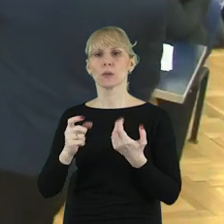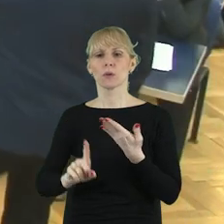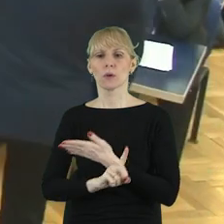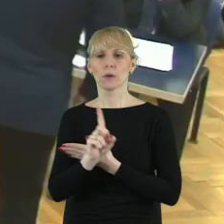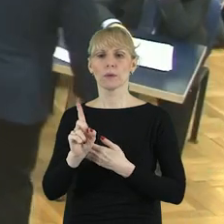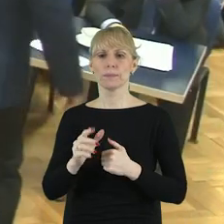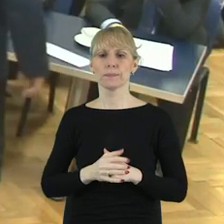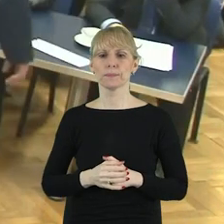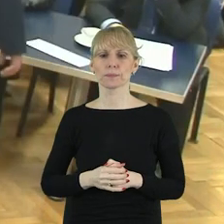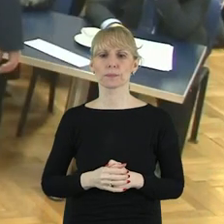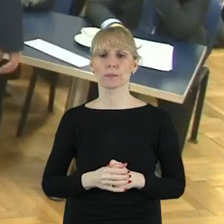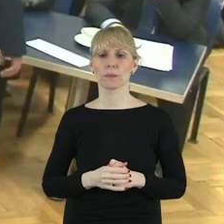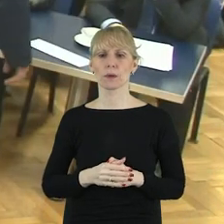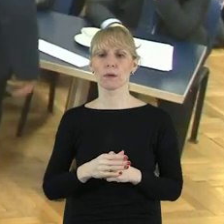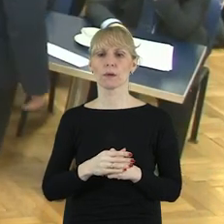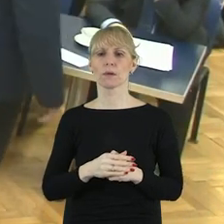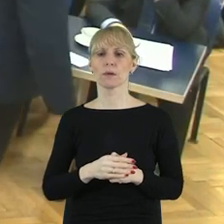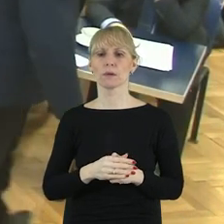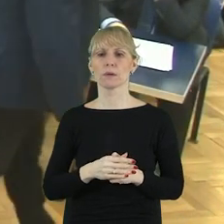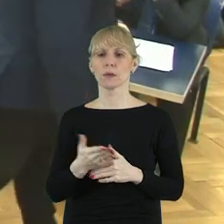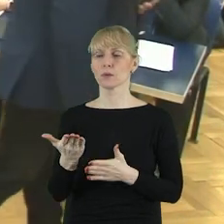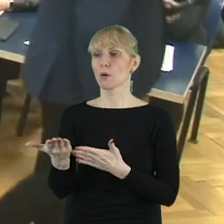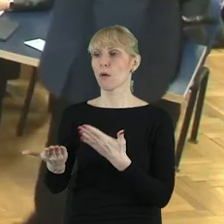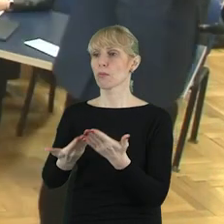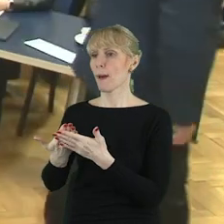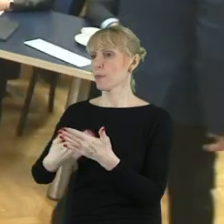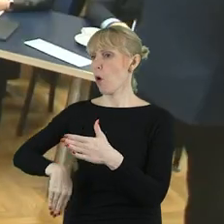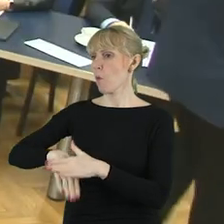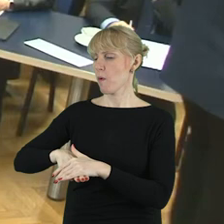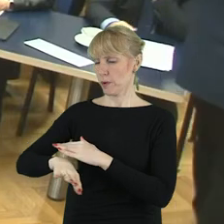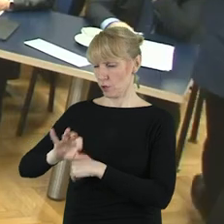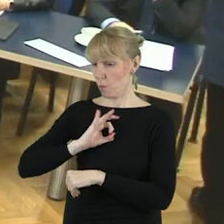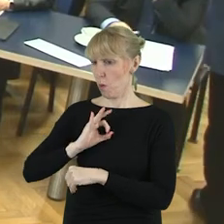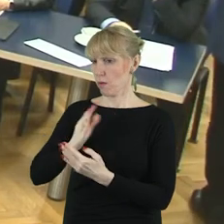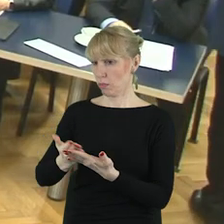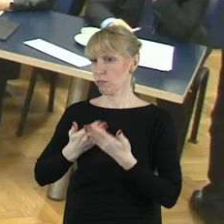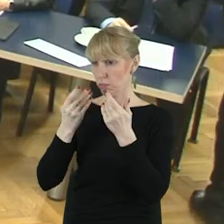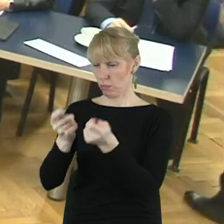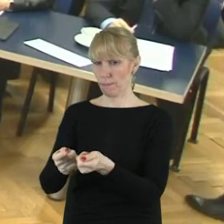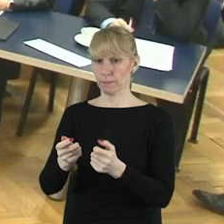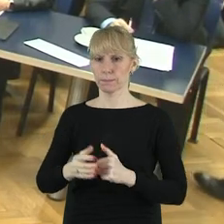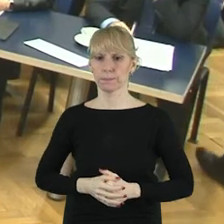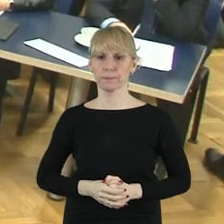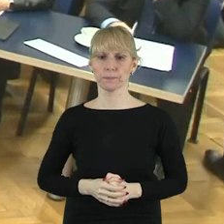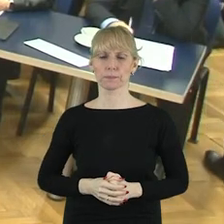dziękuję bardzo. Czy pan radny Marek Mazur również w tej samej kwestii?